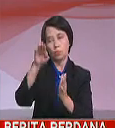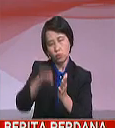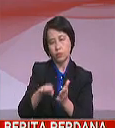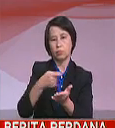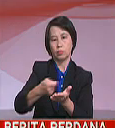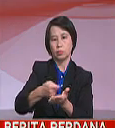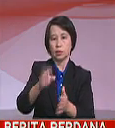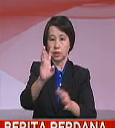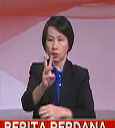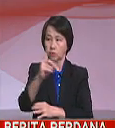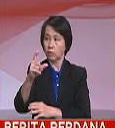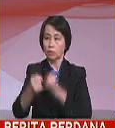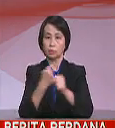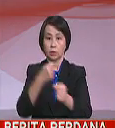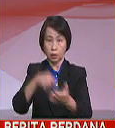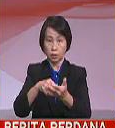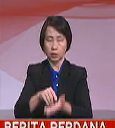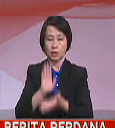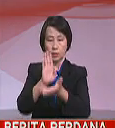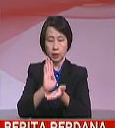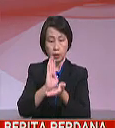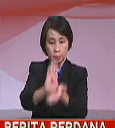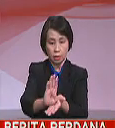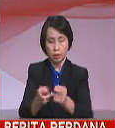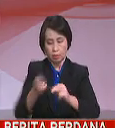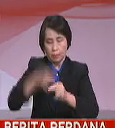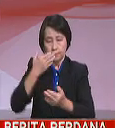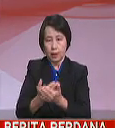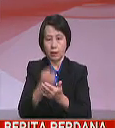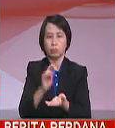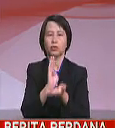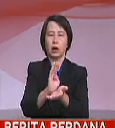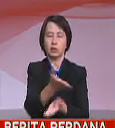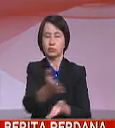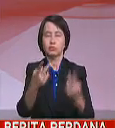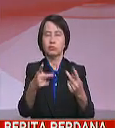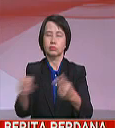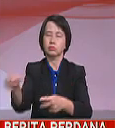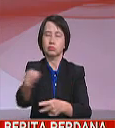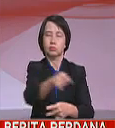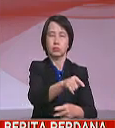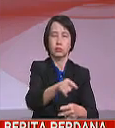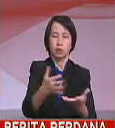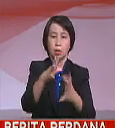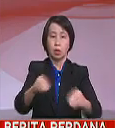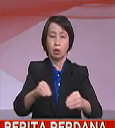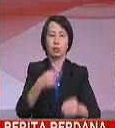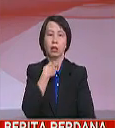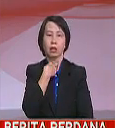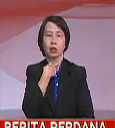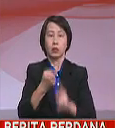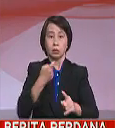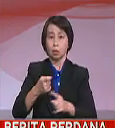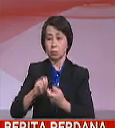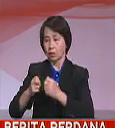selama 6 bulan tahun ini. Pakej bantuan berkenaan ditambah baik untuk membantu peruncit MAHB menangani kesan